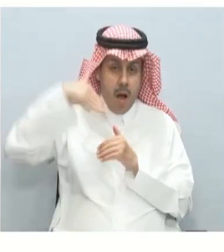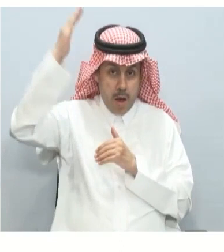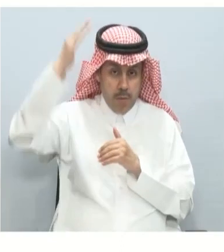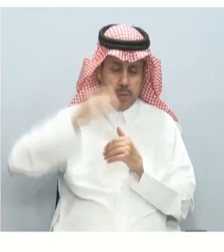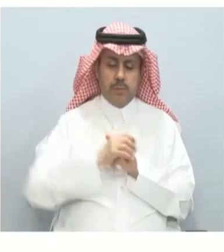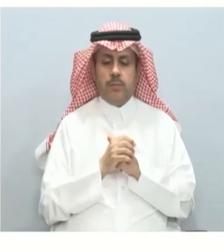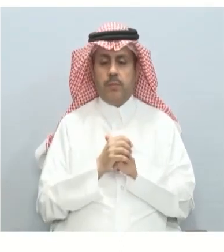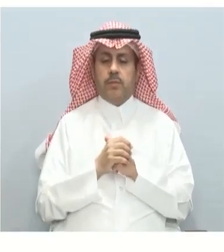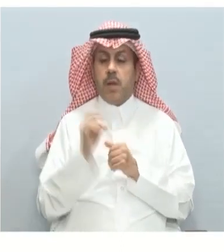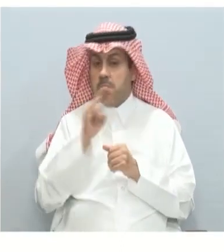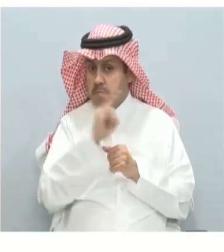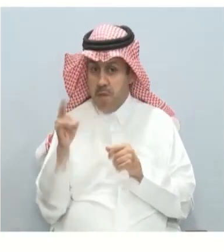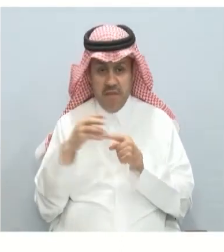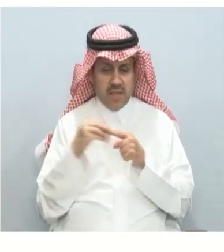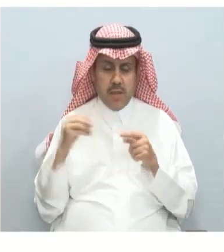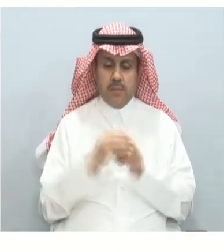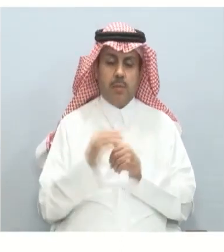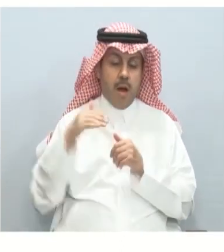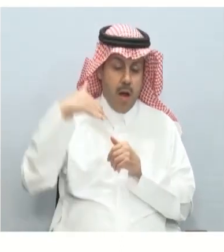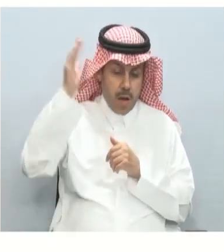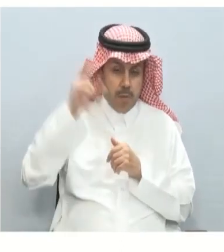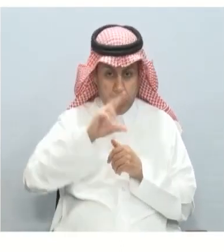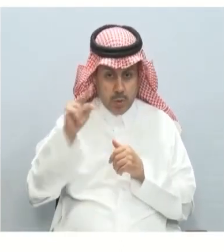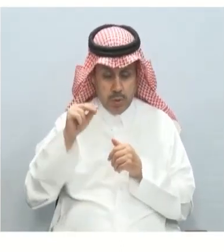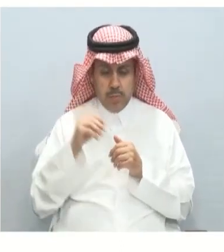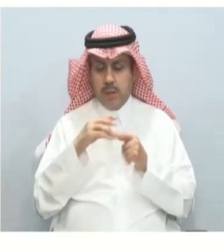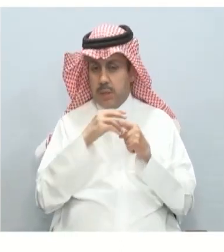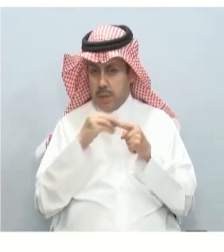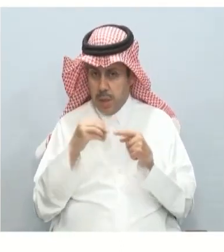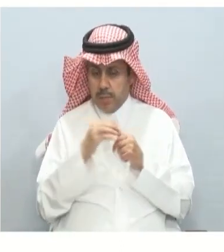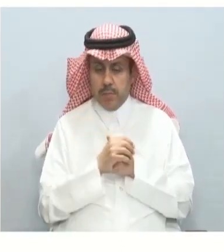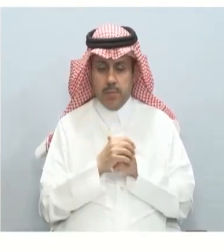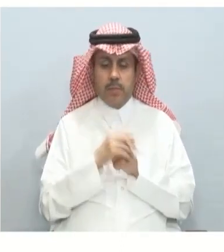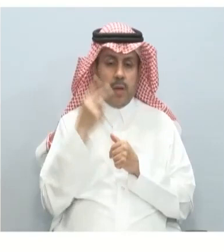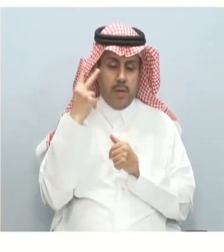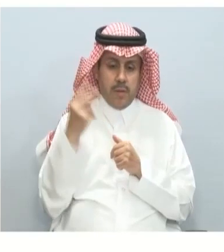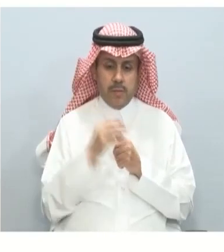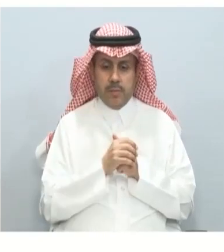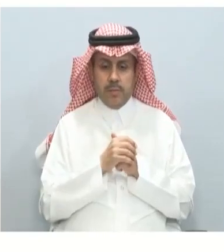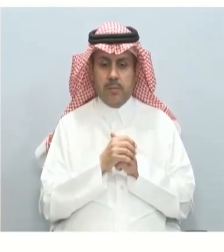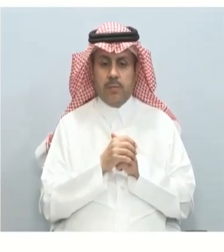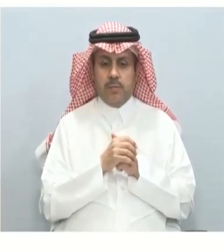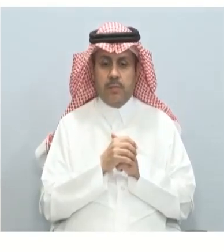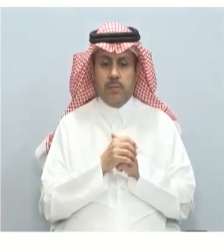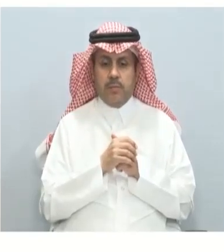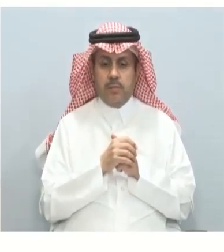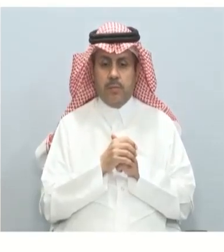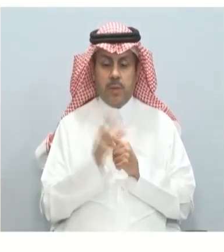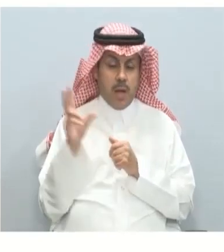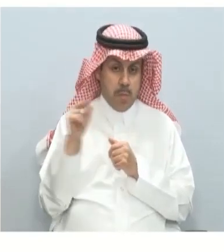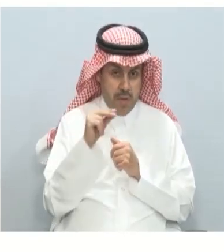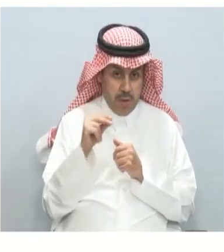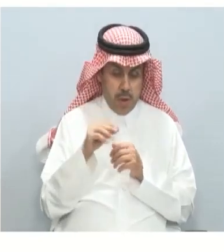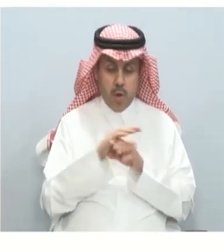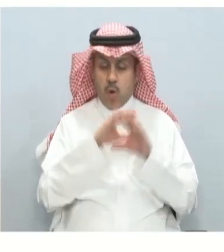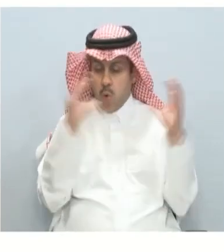لان هنا ما عندي سالب راح يكون اكبر من او يساوي سالب اثنين مثل